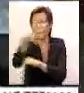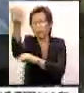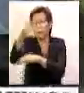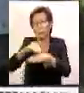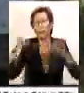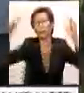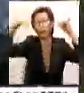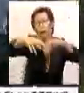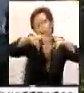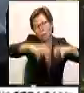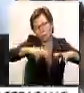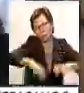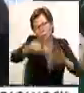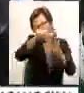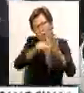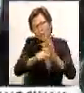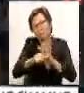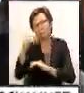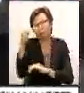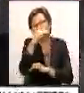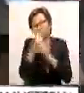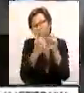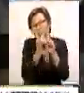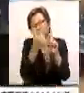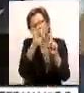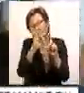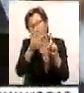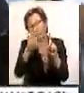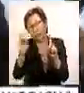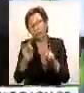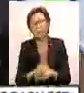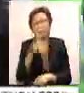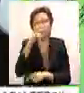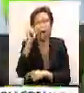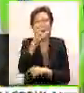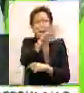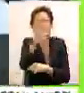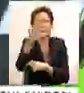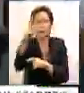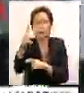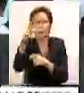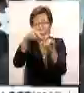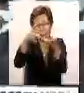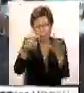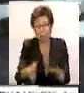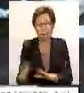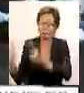pada perhimpunan disiasat di bawah Akta Hasutan 1948. Semalam, 55,000 peserta